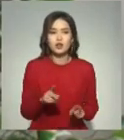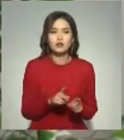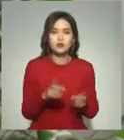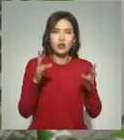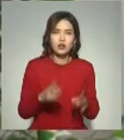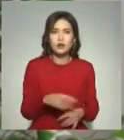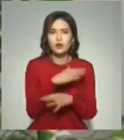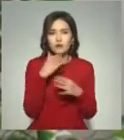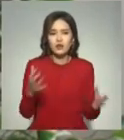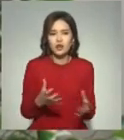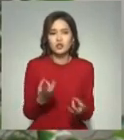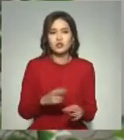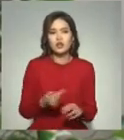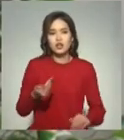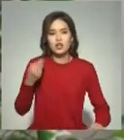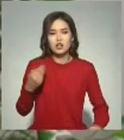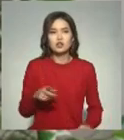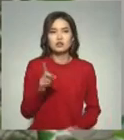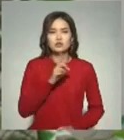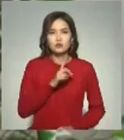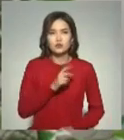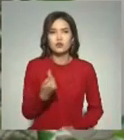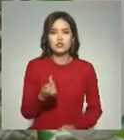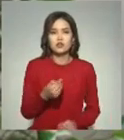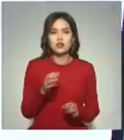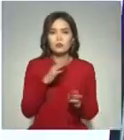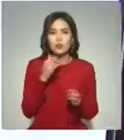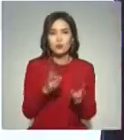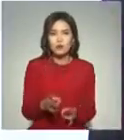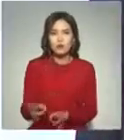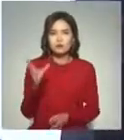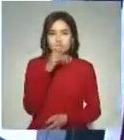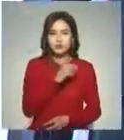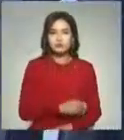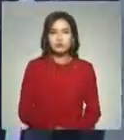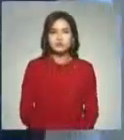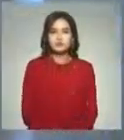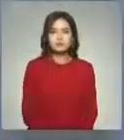тартқан жөн. Оның арты қайғылы оқиғаға алып келуі әбден мүмкін.